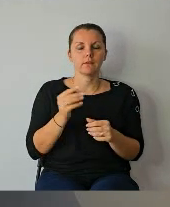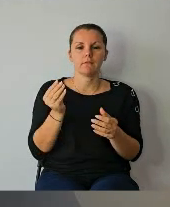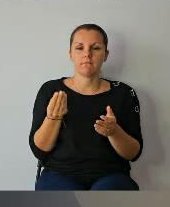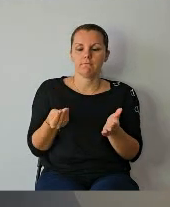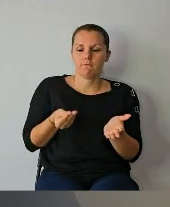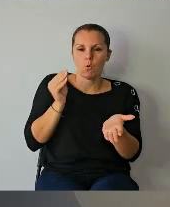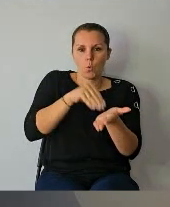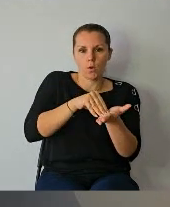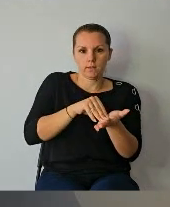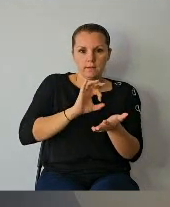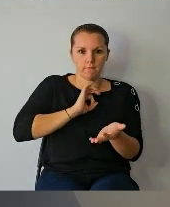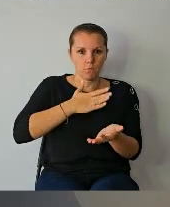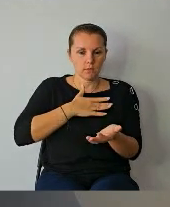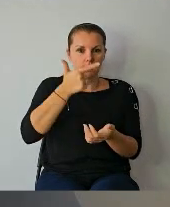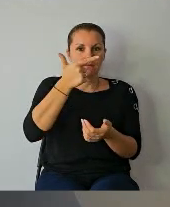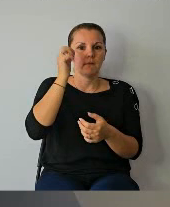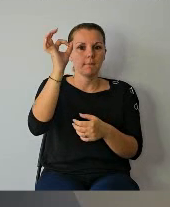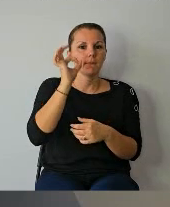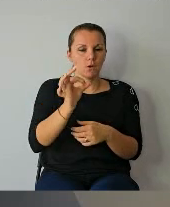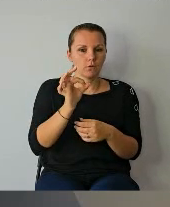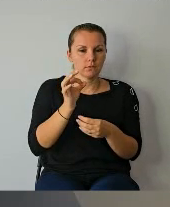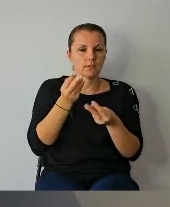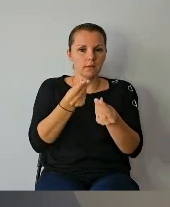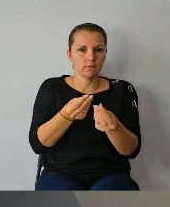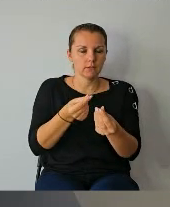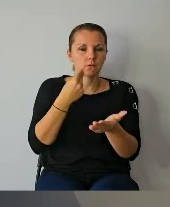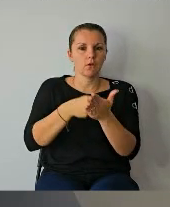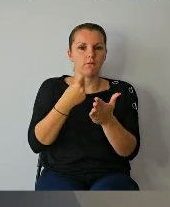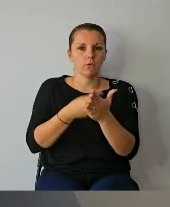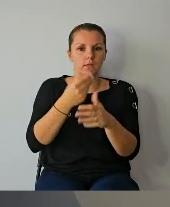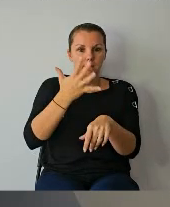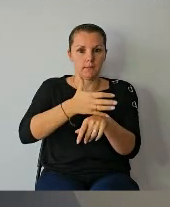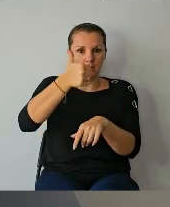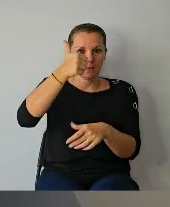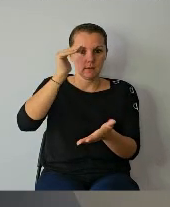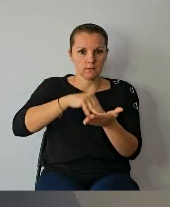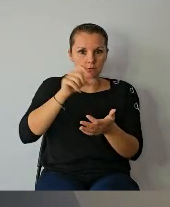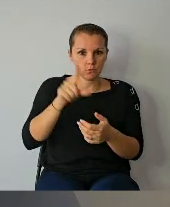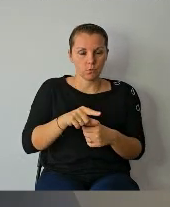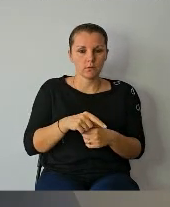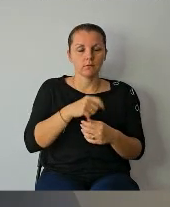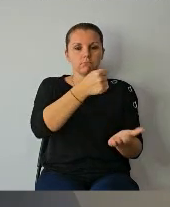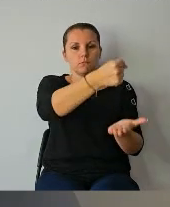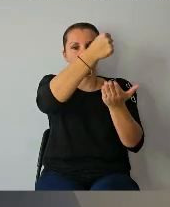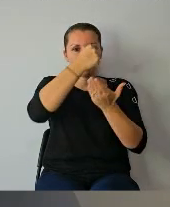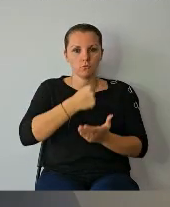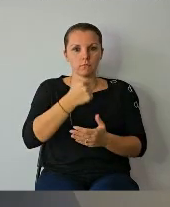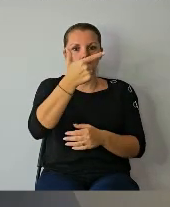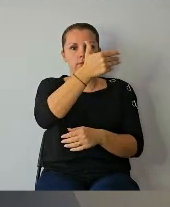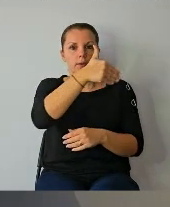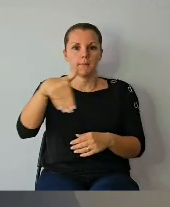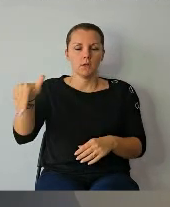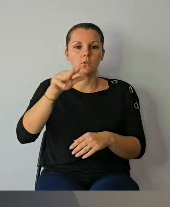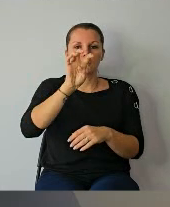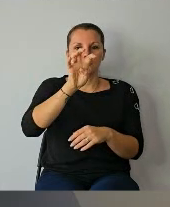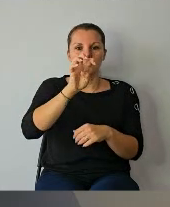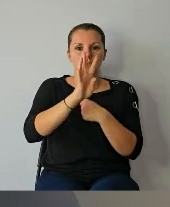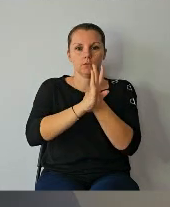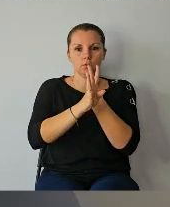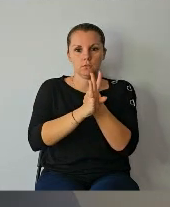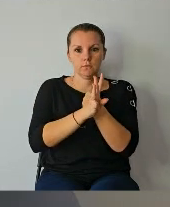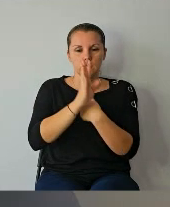jest 2% inwestycji, czyli kwota 51 tysięcy złotych, dofinansowanie 2